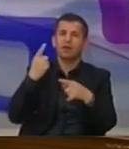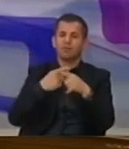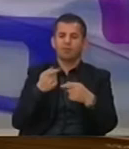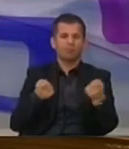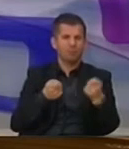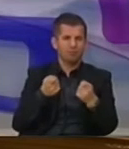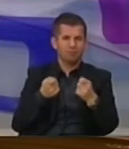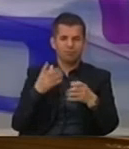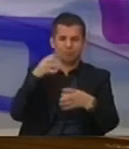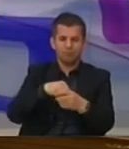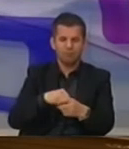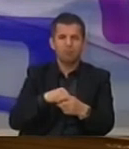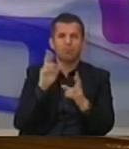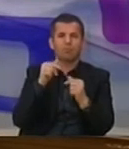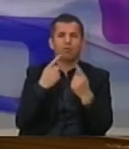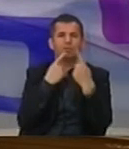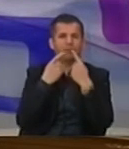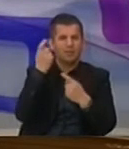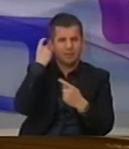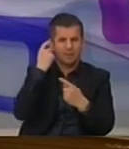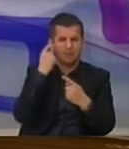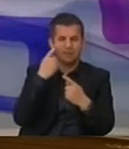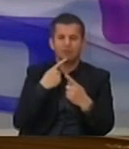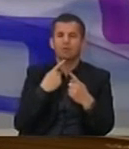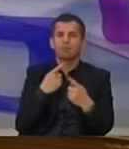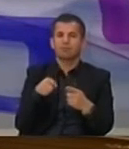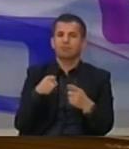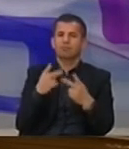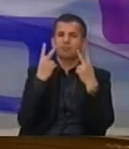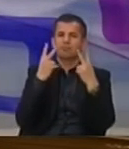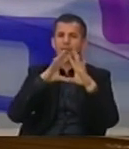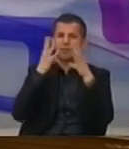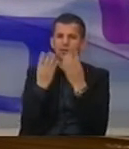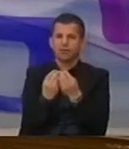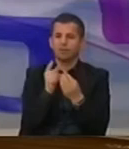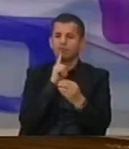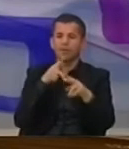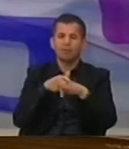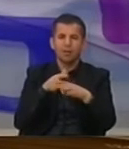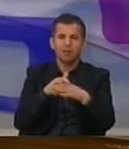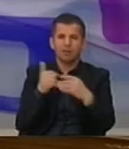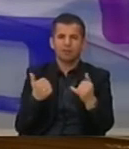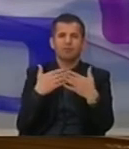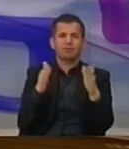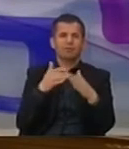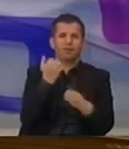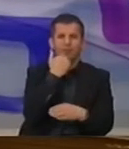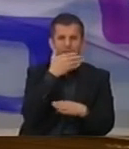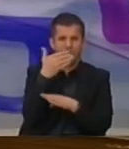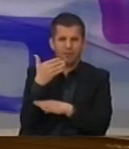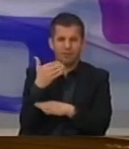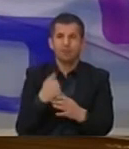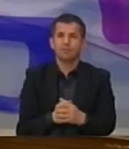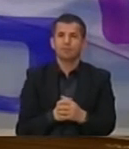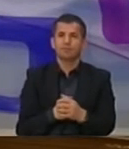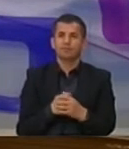dhe brenda ministrisë ne do të kemi sekretariatin, aty mendojmë që t'i adresojmë të gjitha barierat të cilat sot i kanë kompanitë private. Mendoj